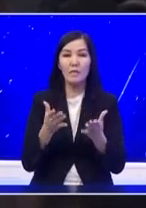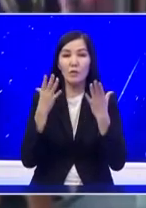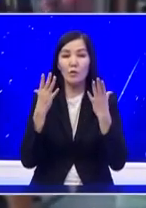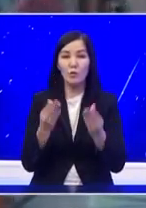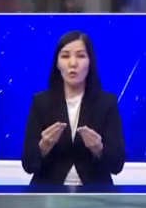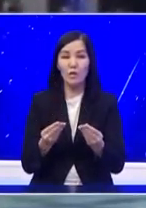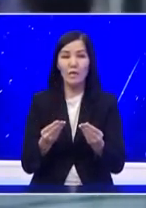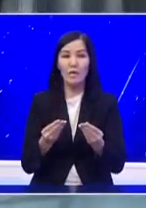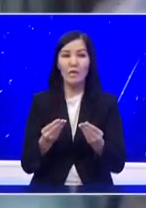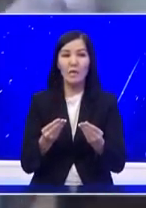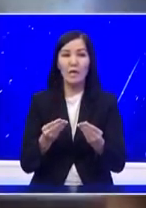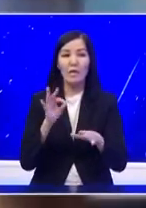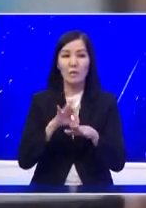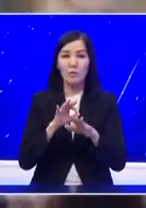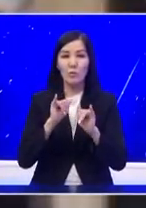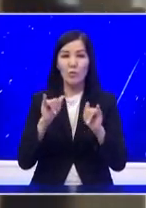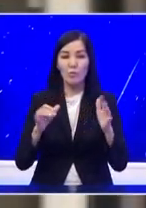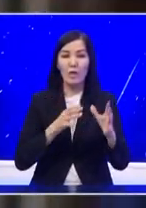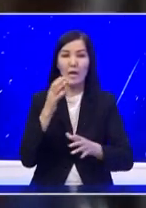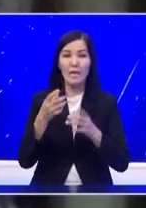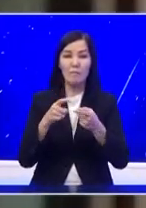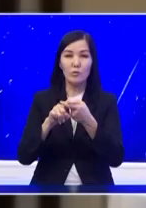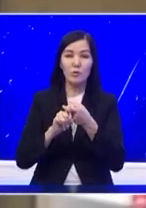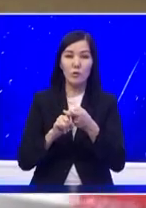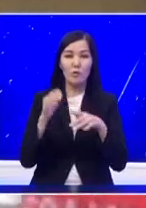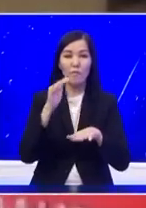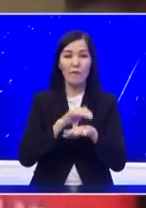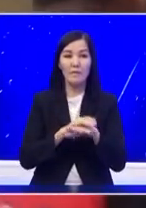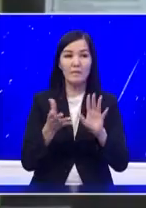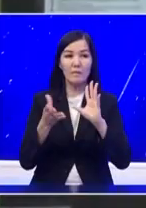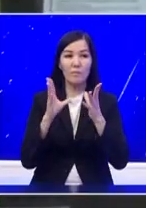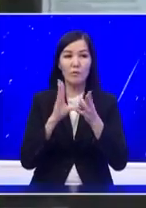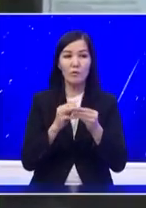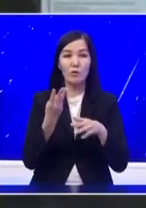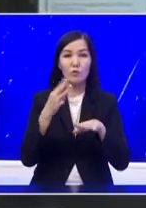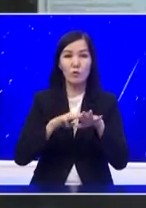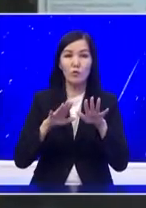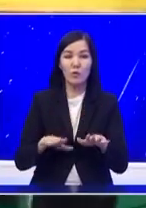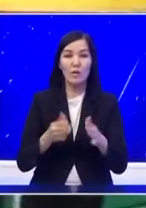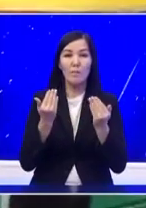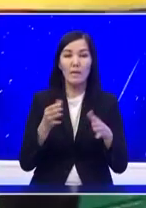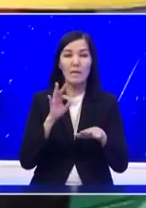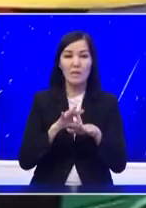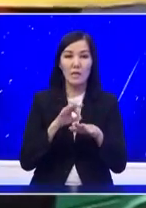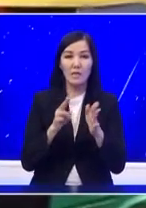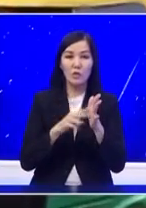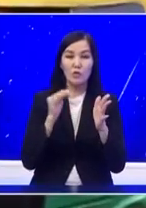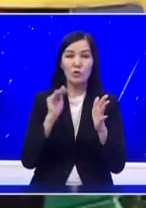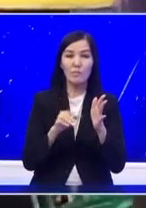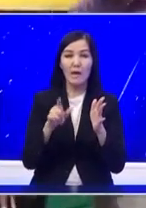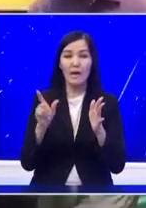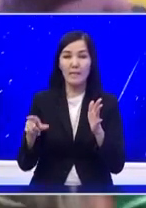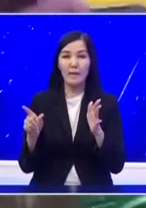Үндістанда тәж тажалы өршіп тұр. Әлем бойынша жұқтыру дерегінен 3-ші қатарда тұр. Бүгінде аты жаман ауру 700 мыңнан